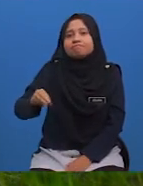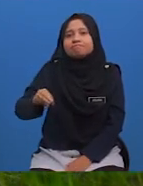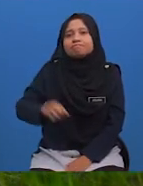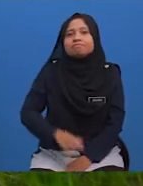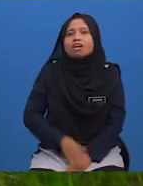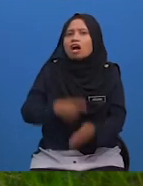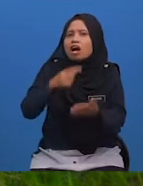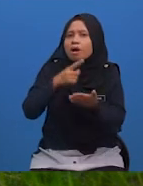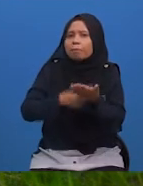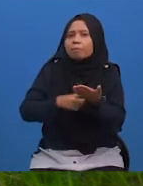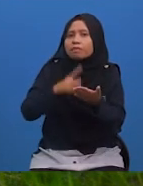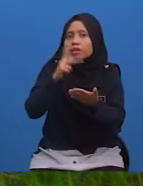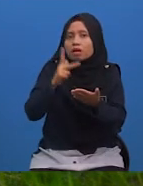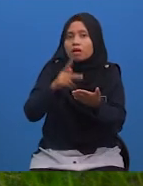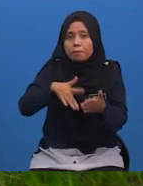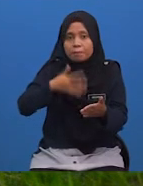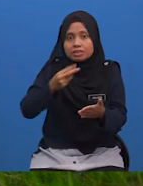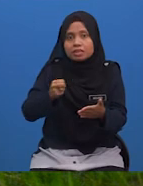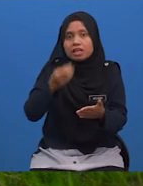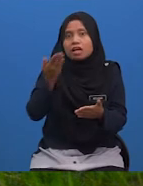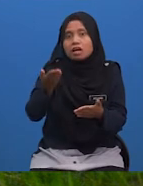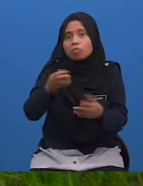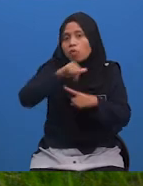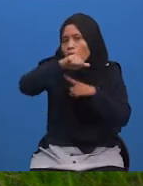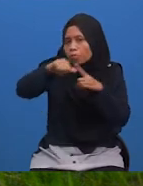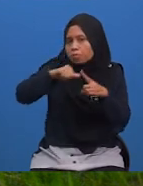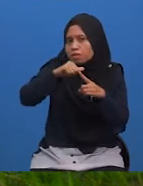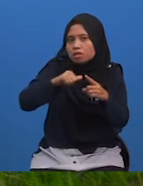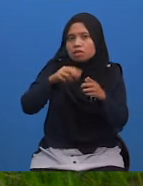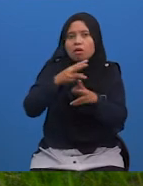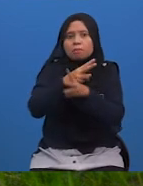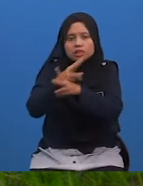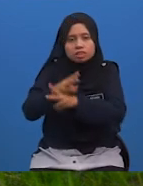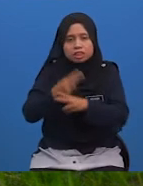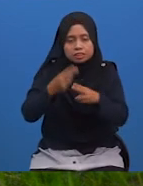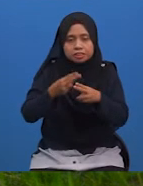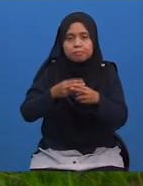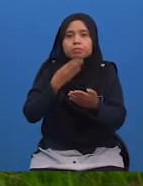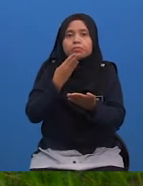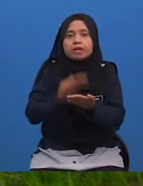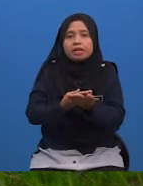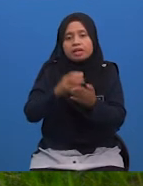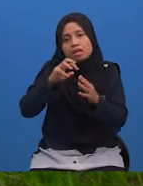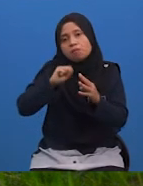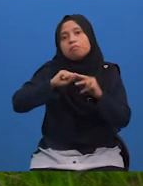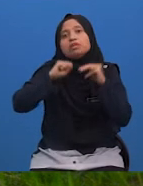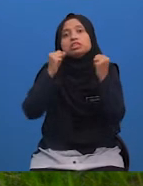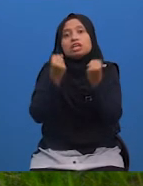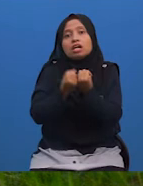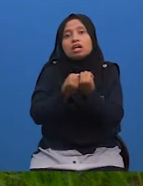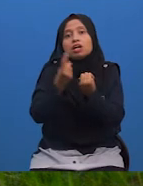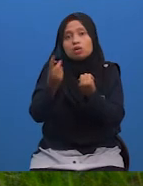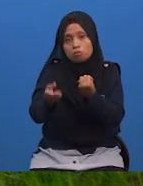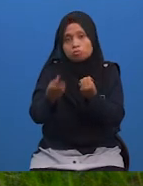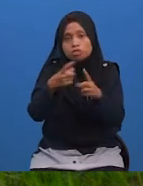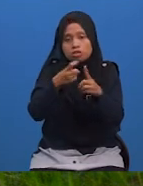murid-murid. Apakah perasaan kamu apabila mempertahankan nama baik masyarakat kamu daripada